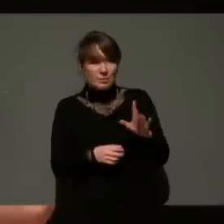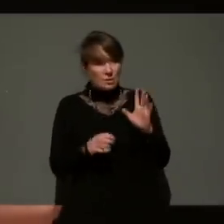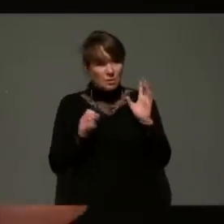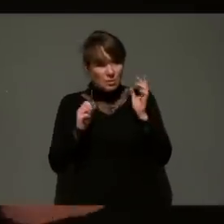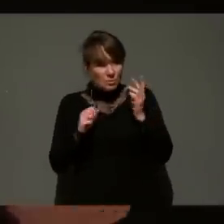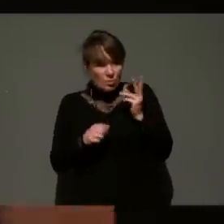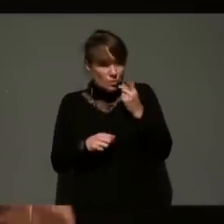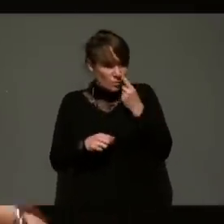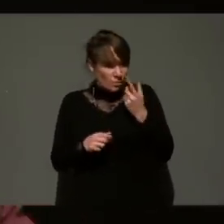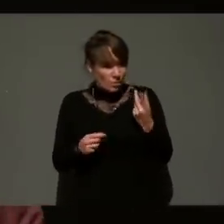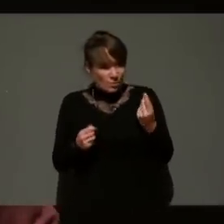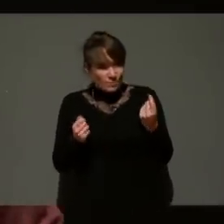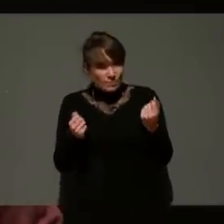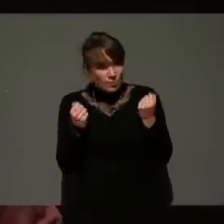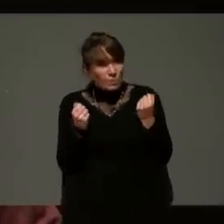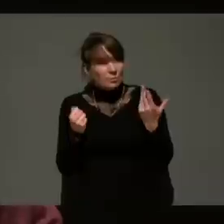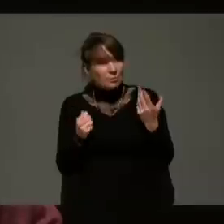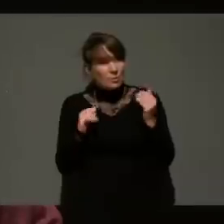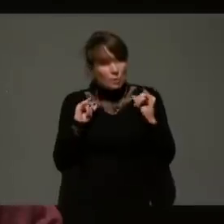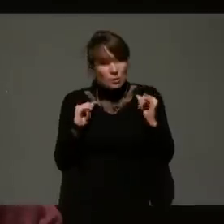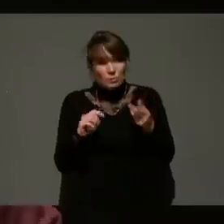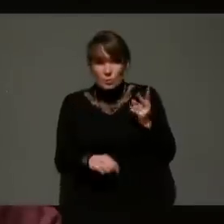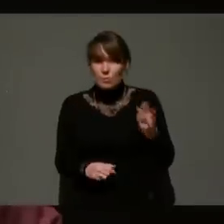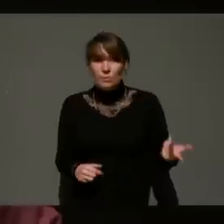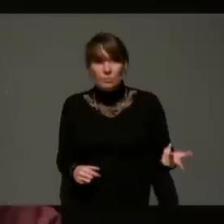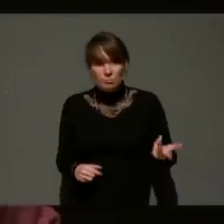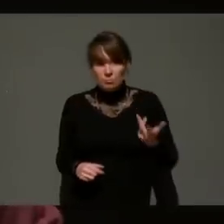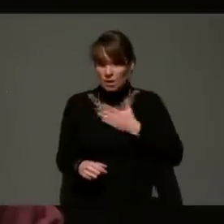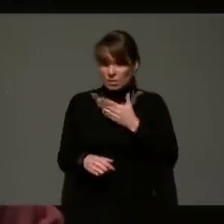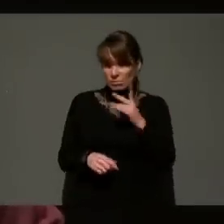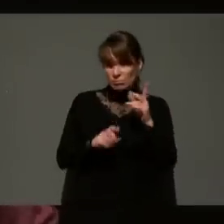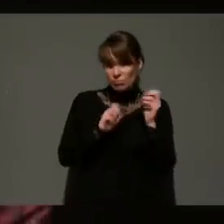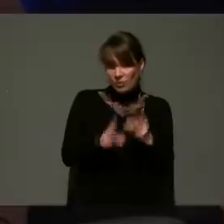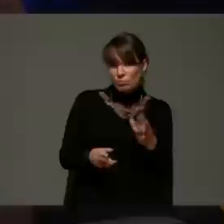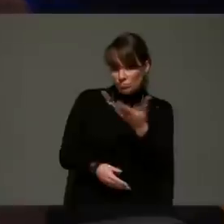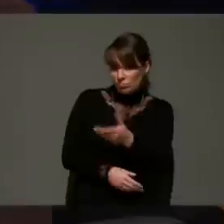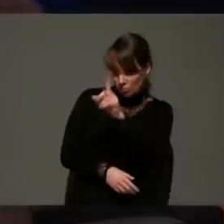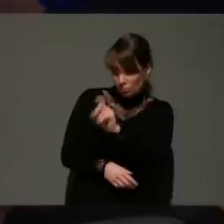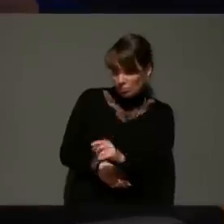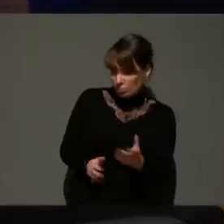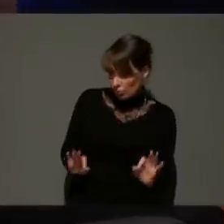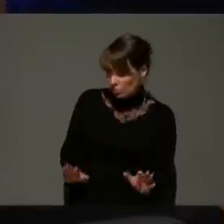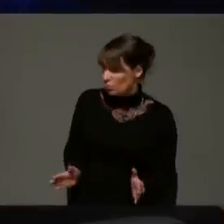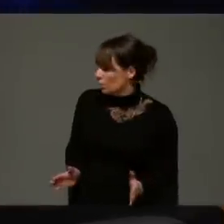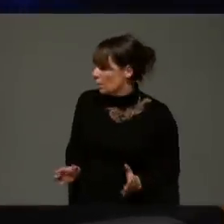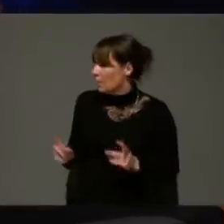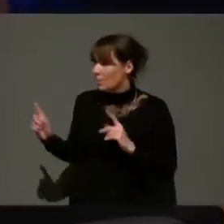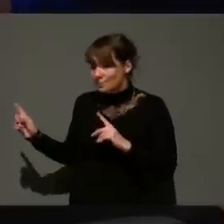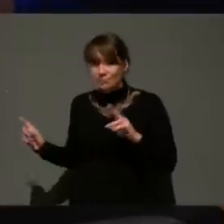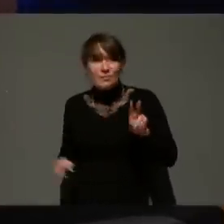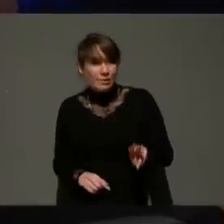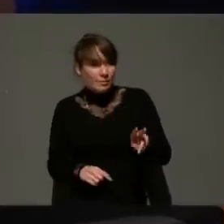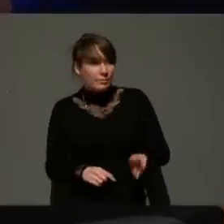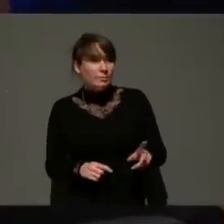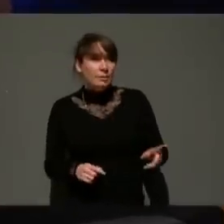solidité physique et en puissance grâce au vélo en fait. Ouais, c'est vrai que donc en pratiquant